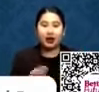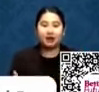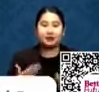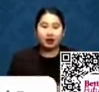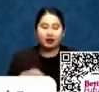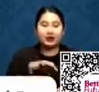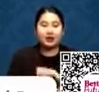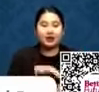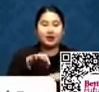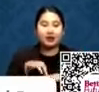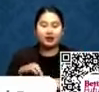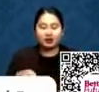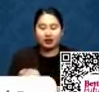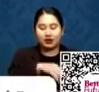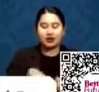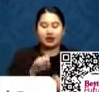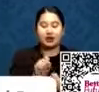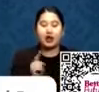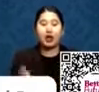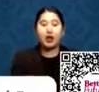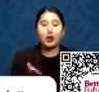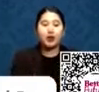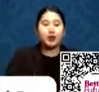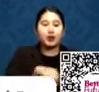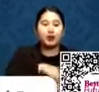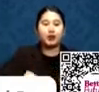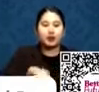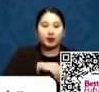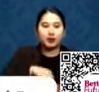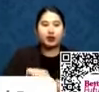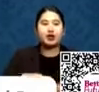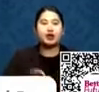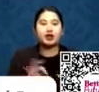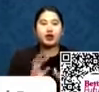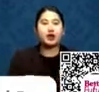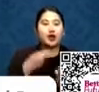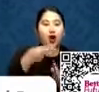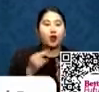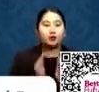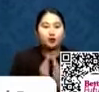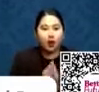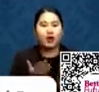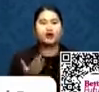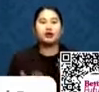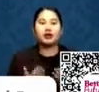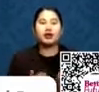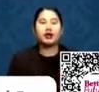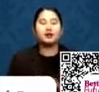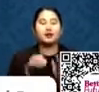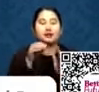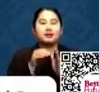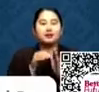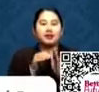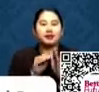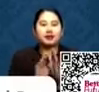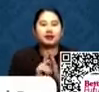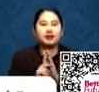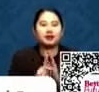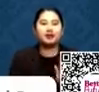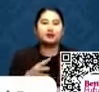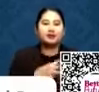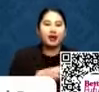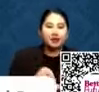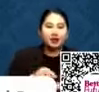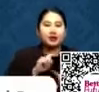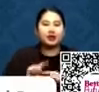แต่ก็พยายามที่จะเตรียมงบประมาณให้เพียงพอแล้วก็เตรียมให้เต็มที่ในส่วนของงบประมาณตัวนี้มั่นใจว่าจะใช้ความ